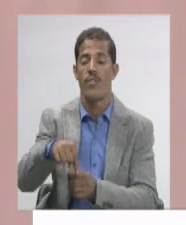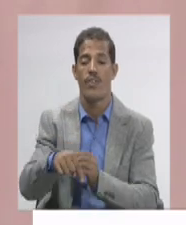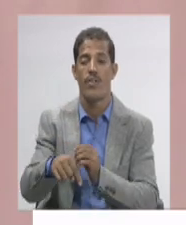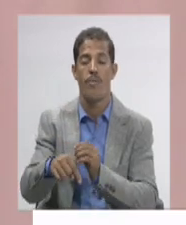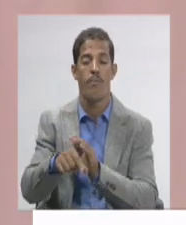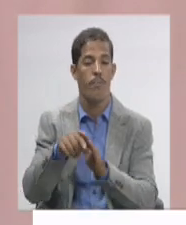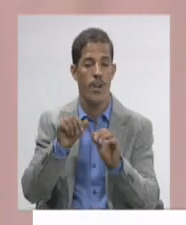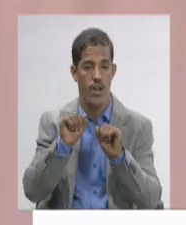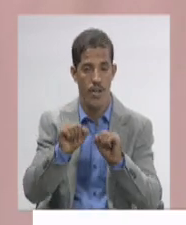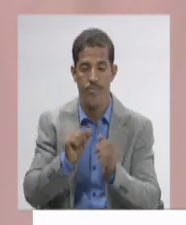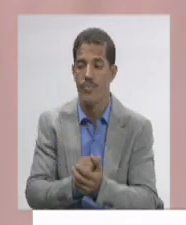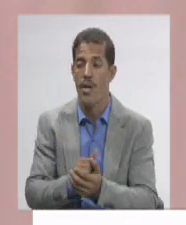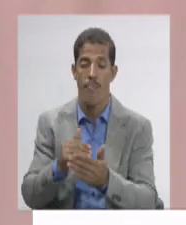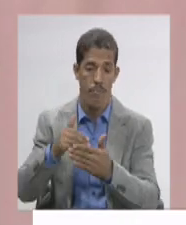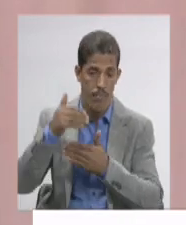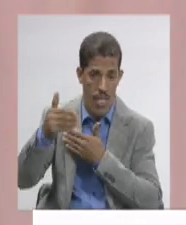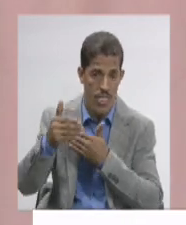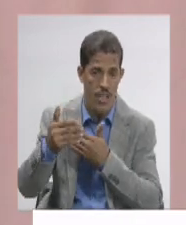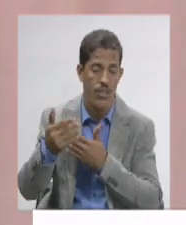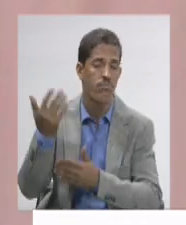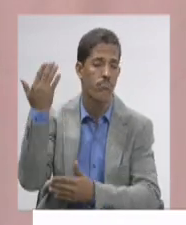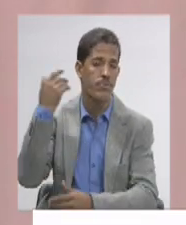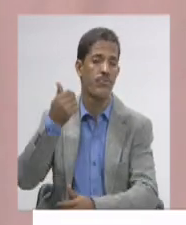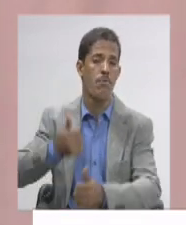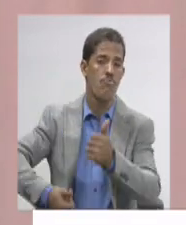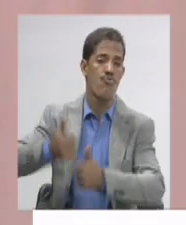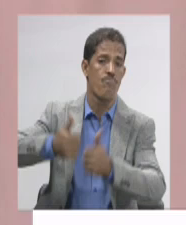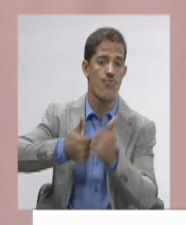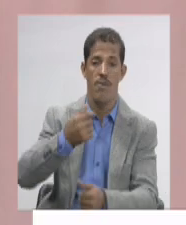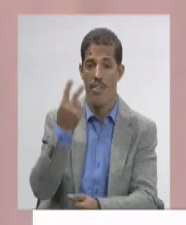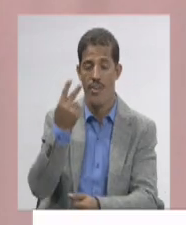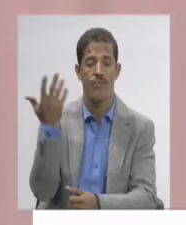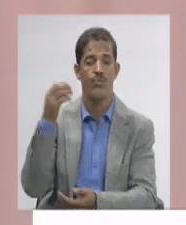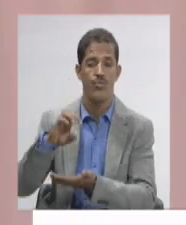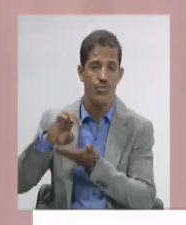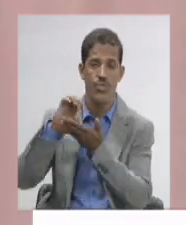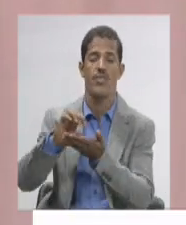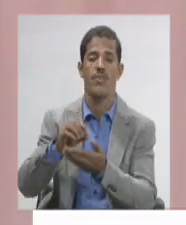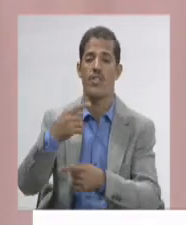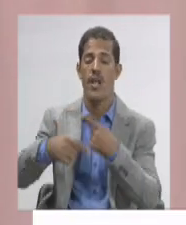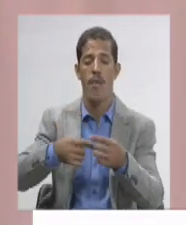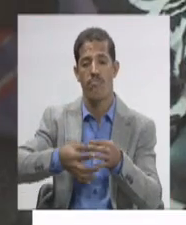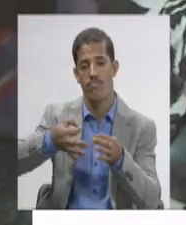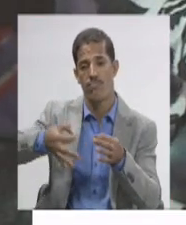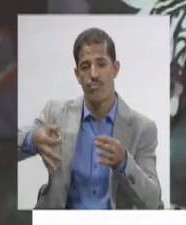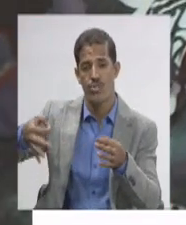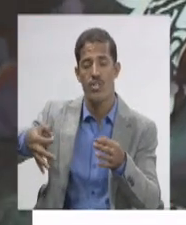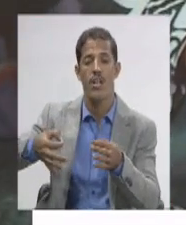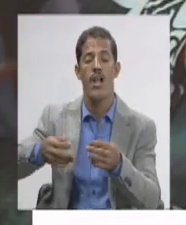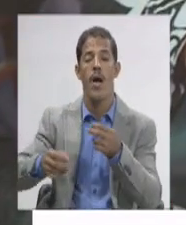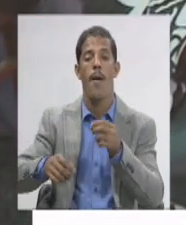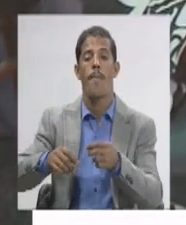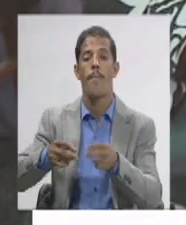ياتي بعد النجاحات المتواصله التي حققتها الجائزه في تنظيم سلسله من مهرجانات التمور